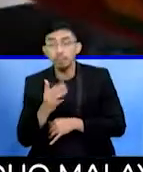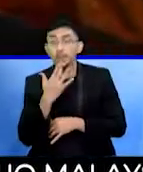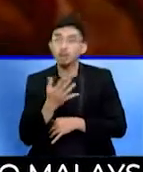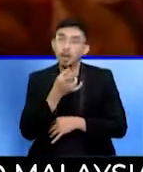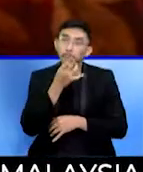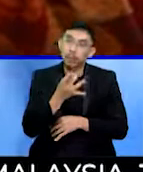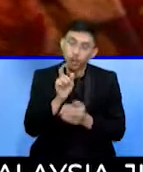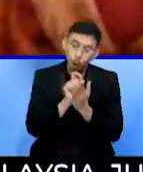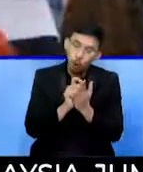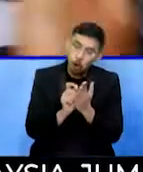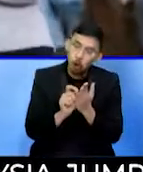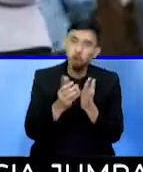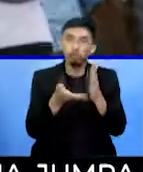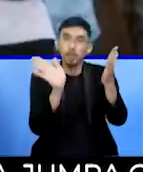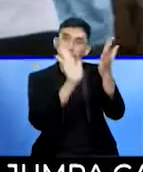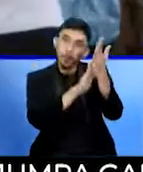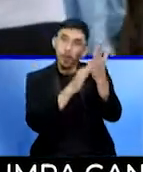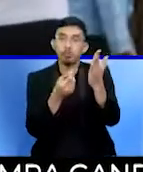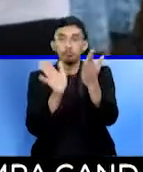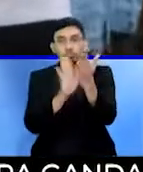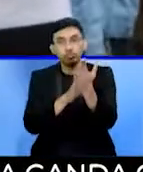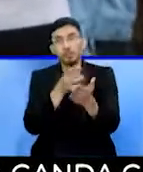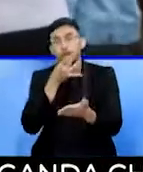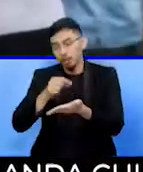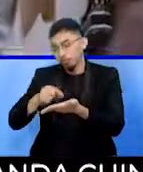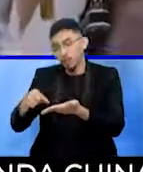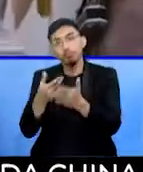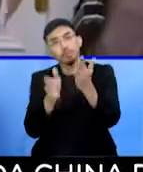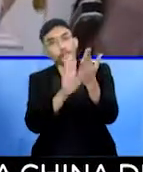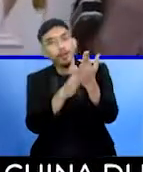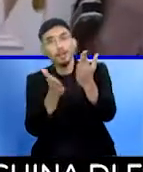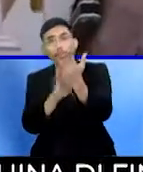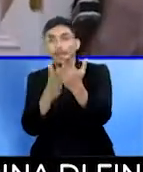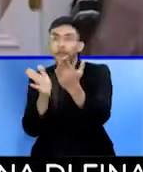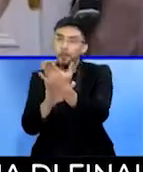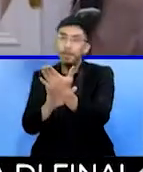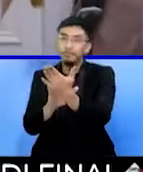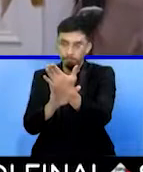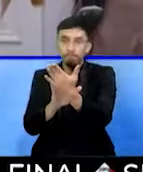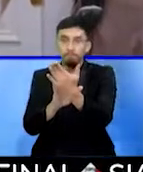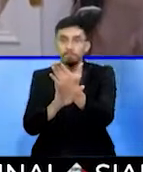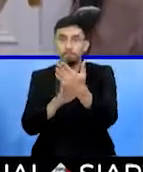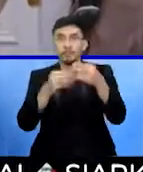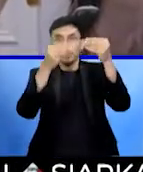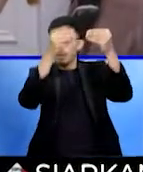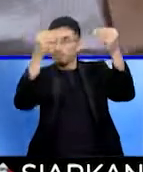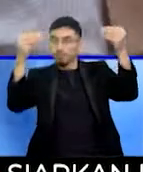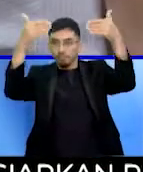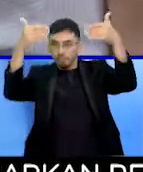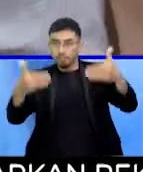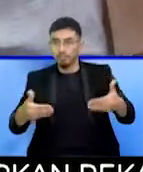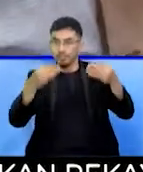untuk Emeril Khan Mumtaz berupa pesan-pesan yang sangat hangat dan juga mendalam, kemudian ditempelkan di satu sisi